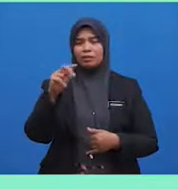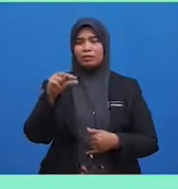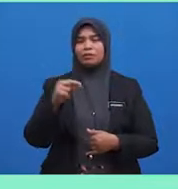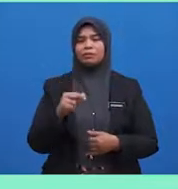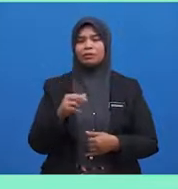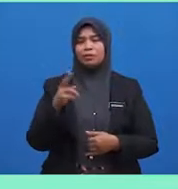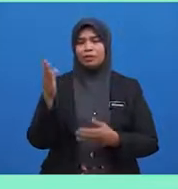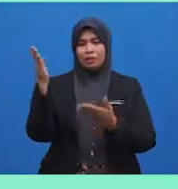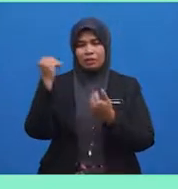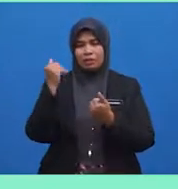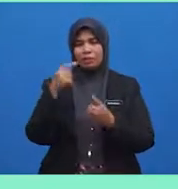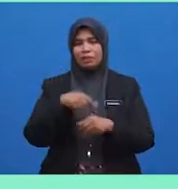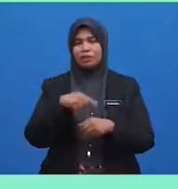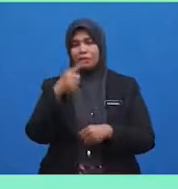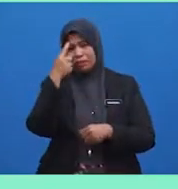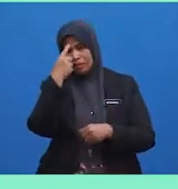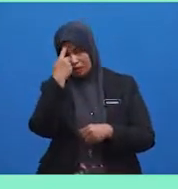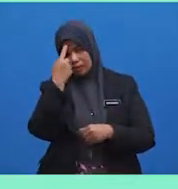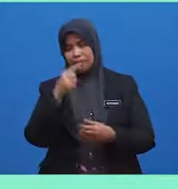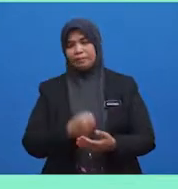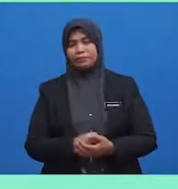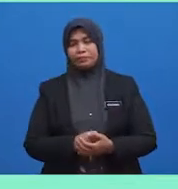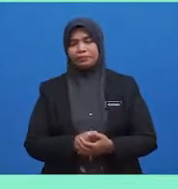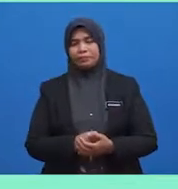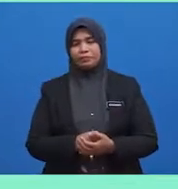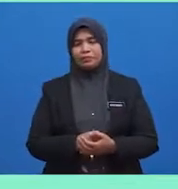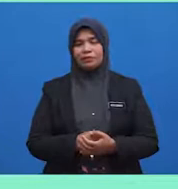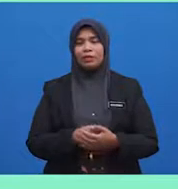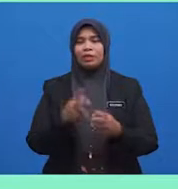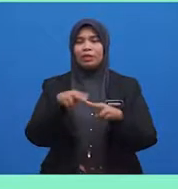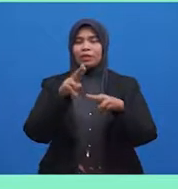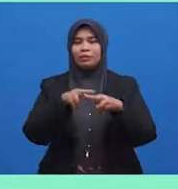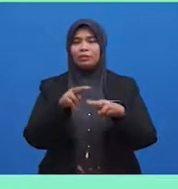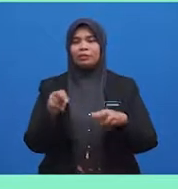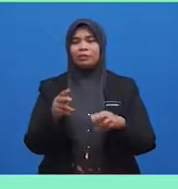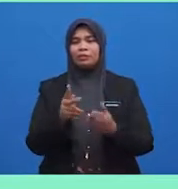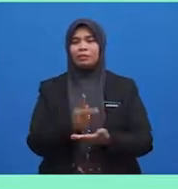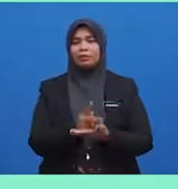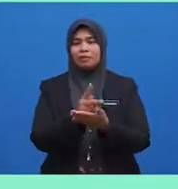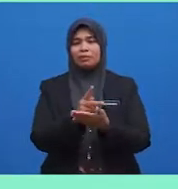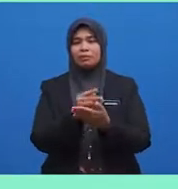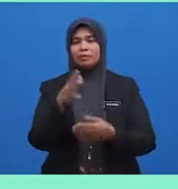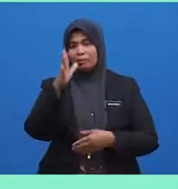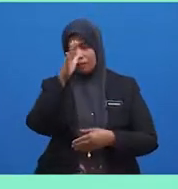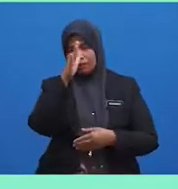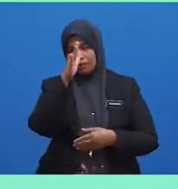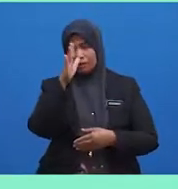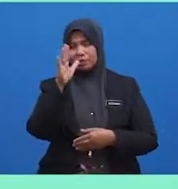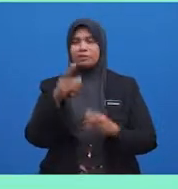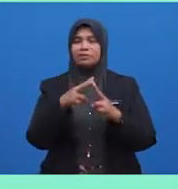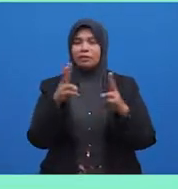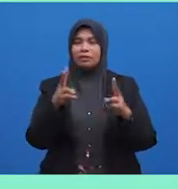India sehingga tiba ke Pelabuhan Melaka. Kedudukan Pelabuhan Melaka ini sangat strategik, iaitu